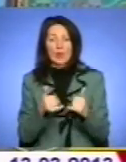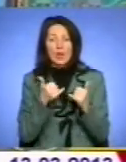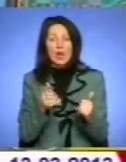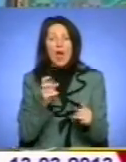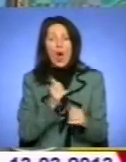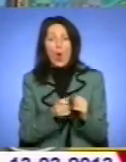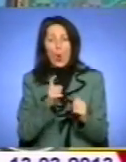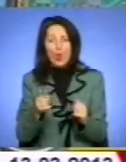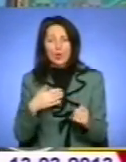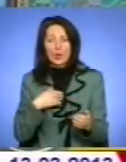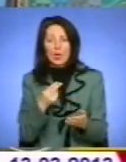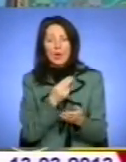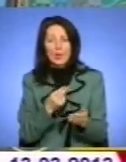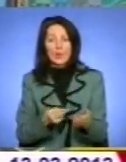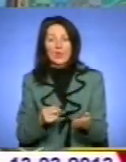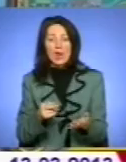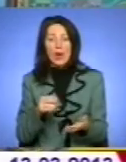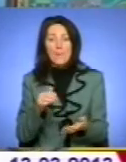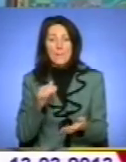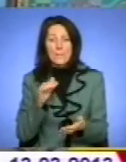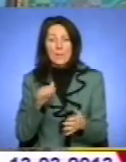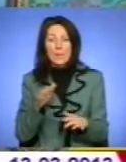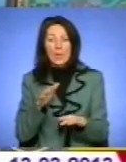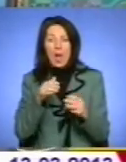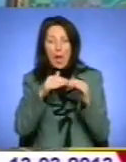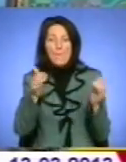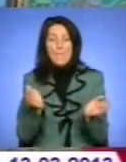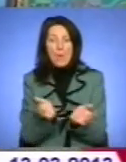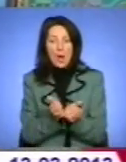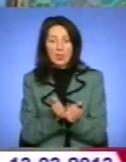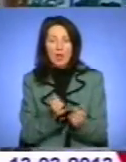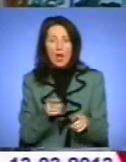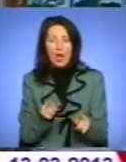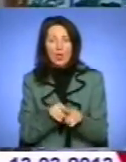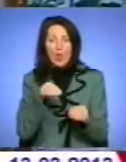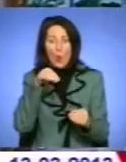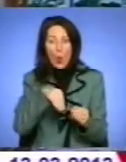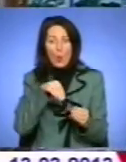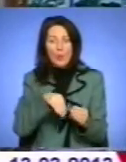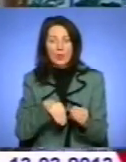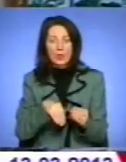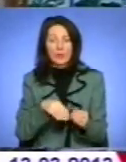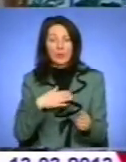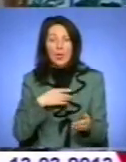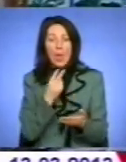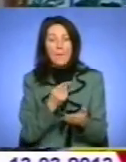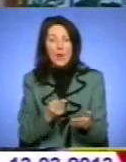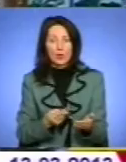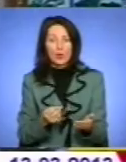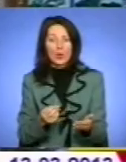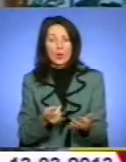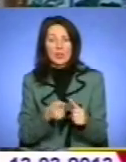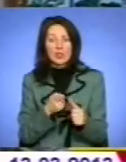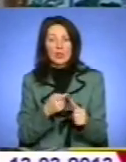зобразила банку, яка ніби була завжди ніби копілкою в сім'ях. Мій малюнок називався